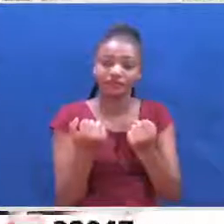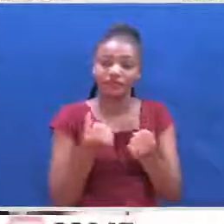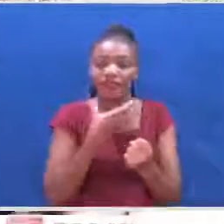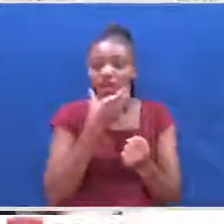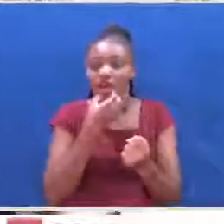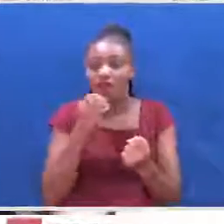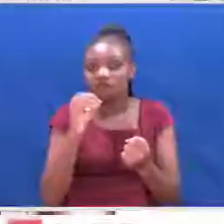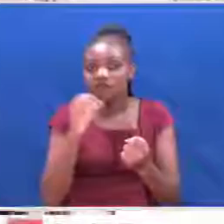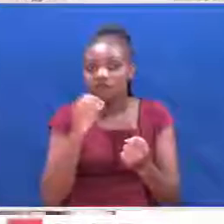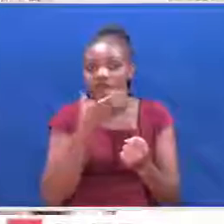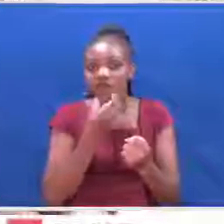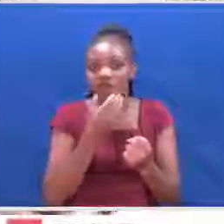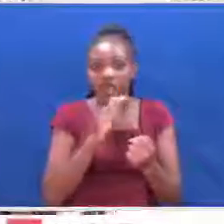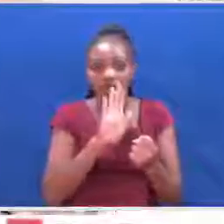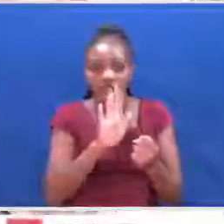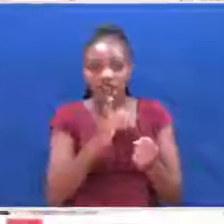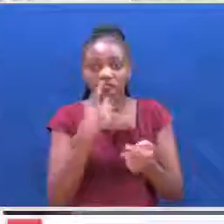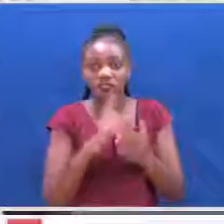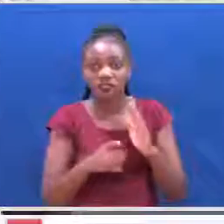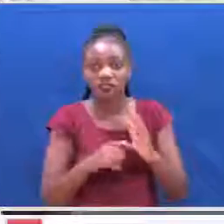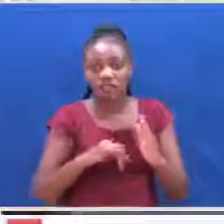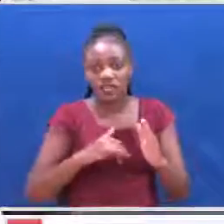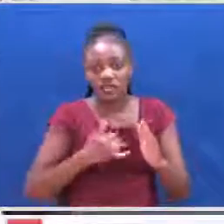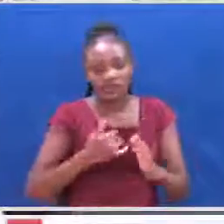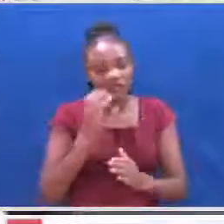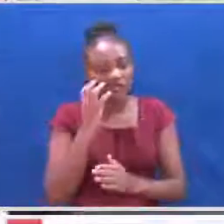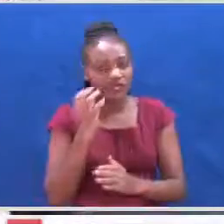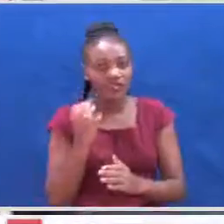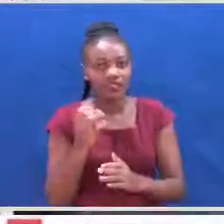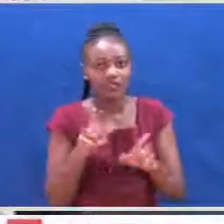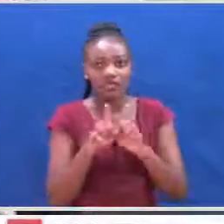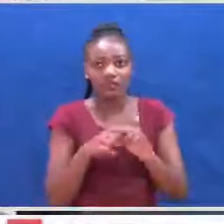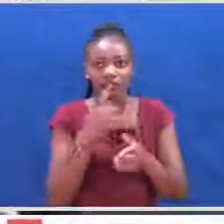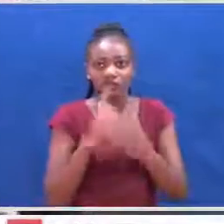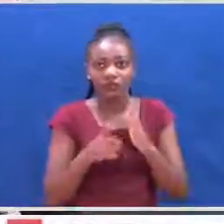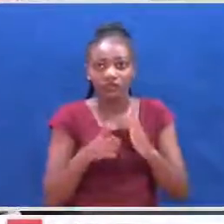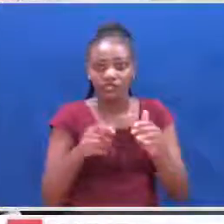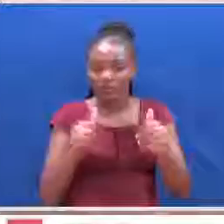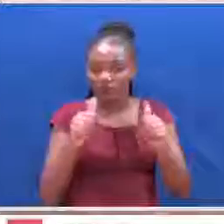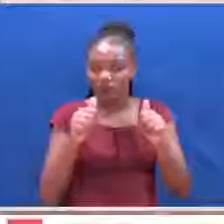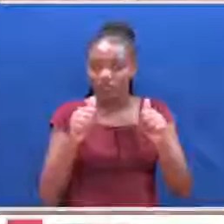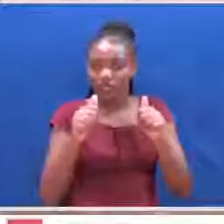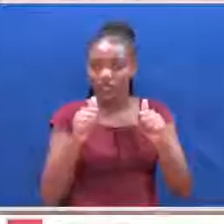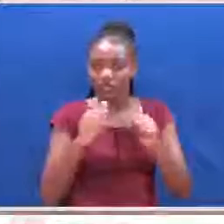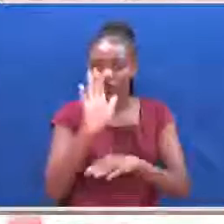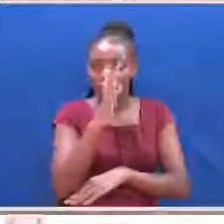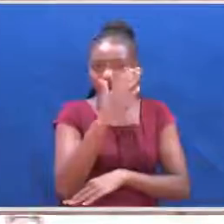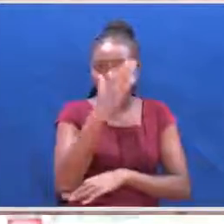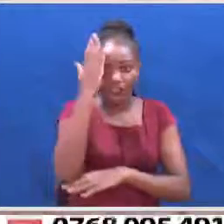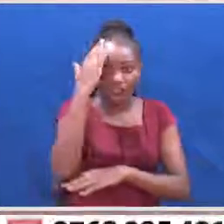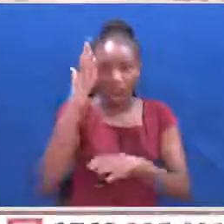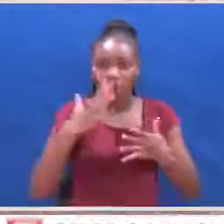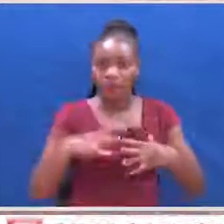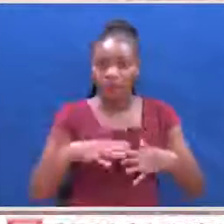fredrick njonji ameelezea hasara huku akidai kuwa maafisa wa msitu ni Watu wanaowajua na